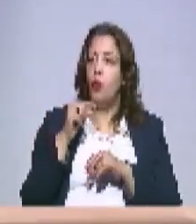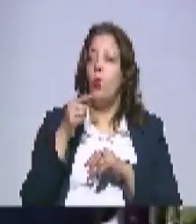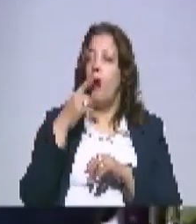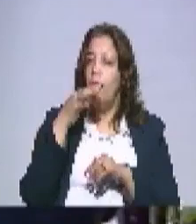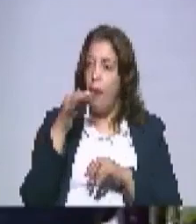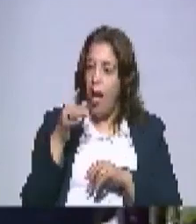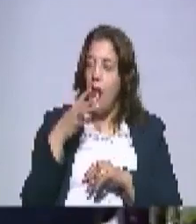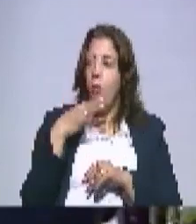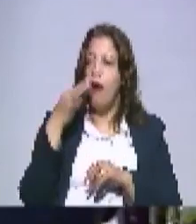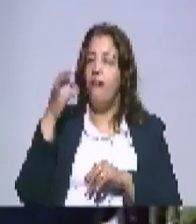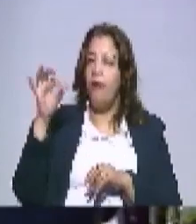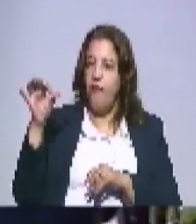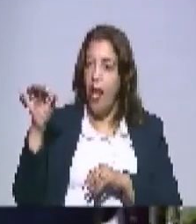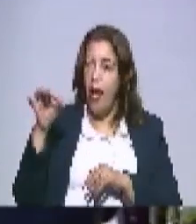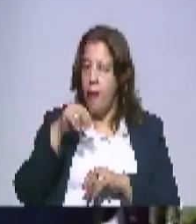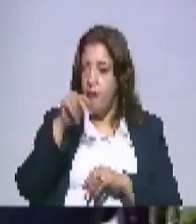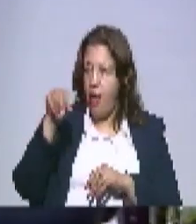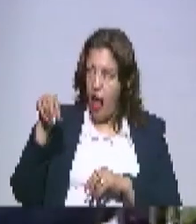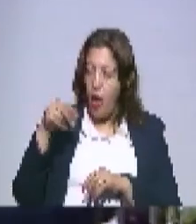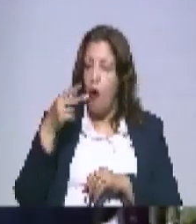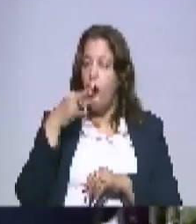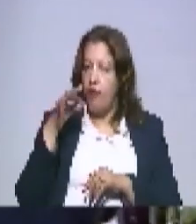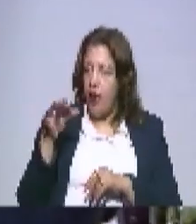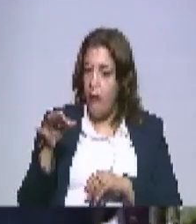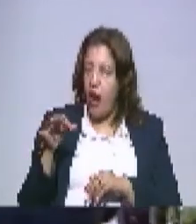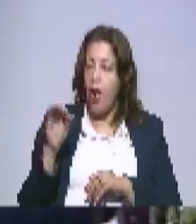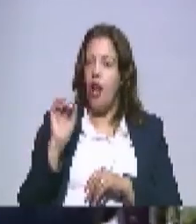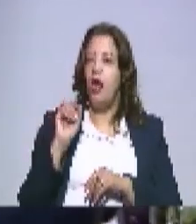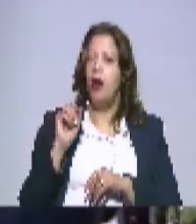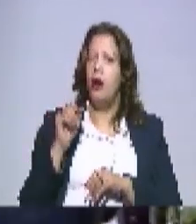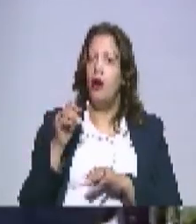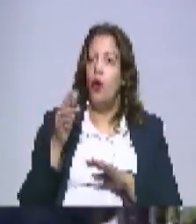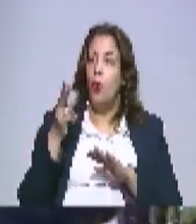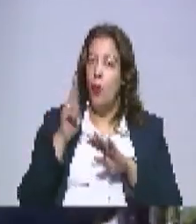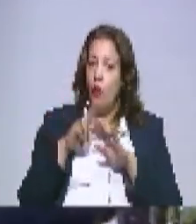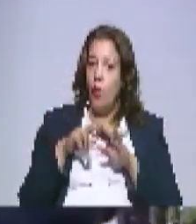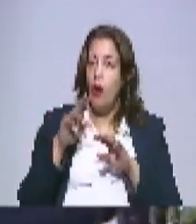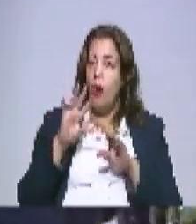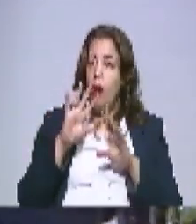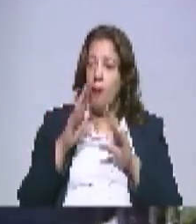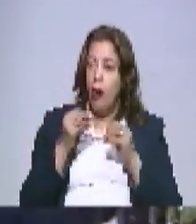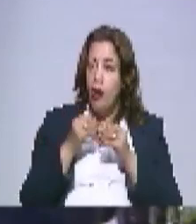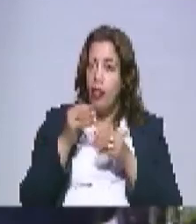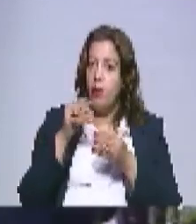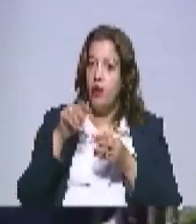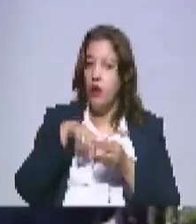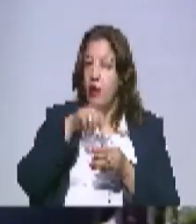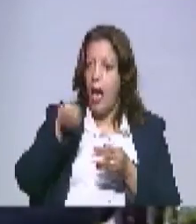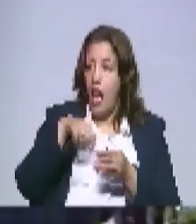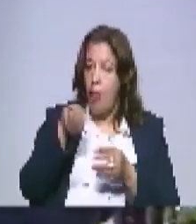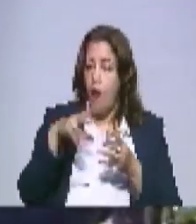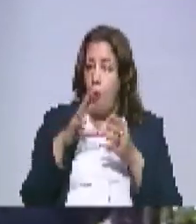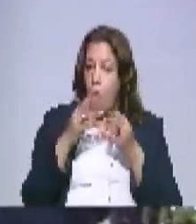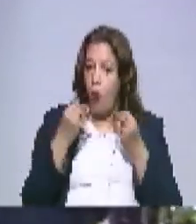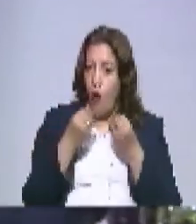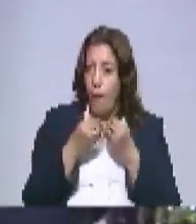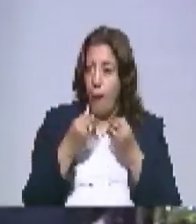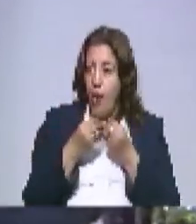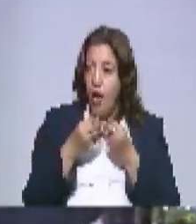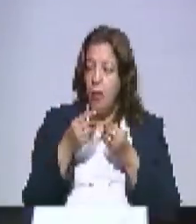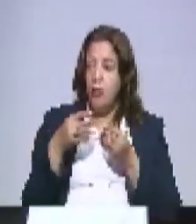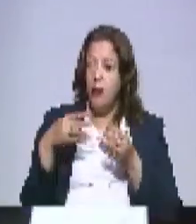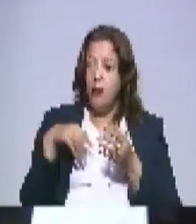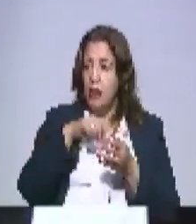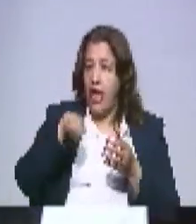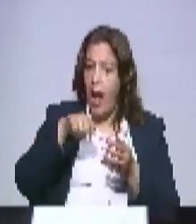وملح وفلفل أسمر وكمون وكزبرة ناشفة، وحطينا عليه جوز الطيب، ونقلب بقى كل الكلام ده كده، ندخله كله في بعضه